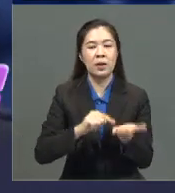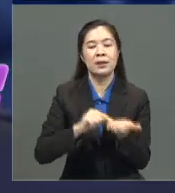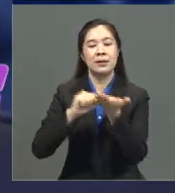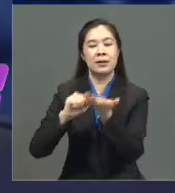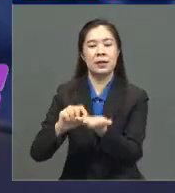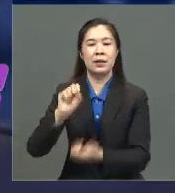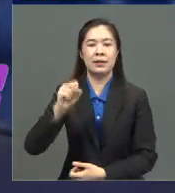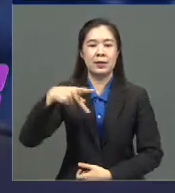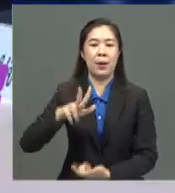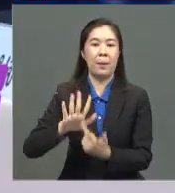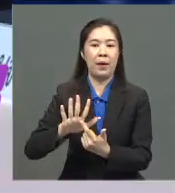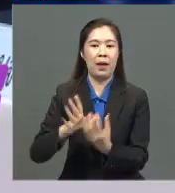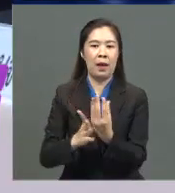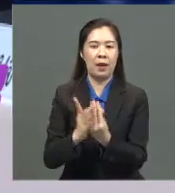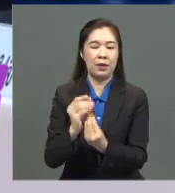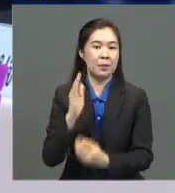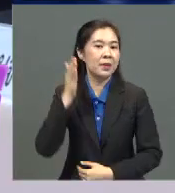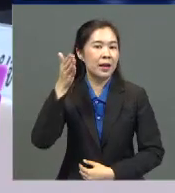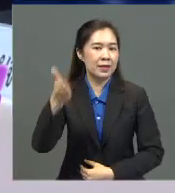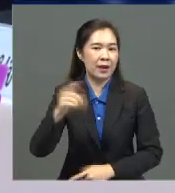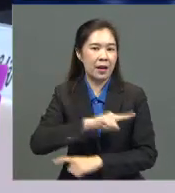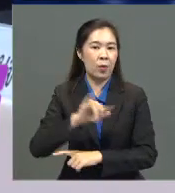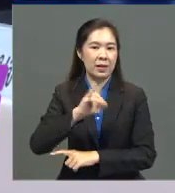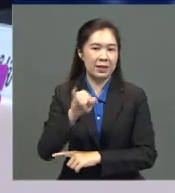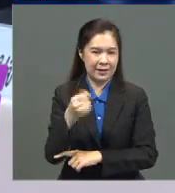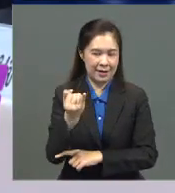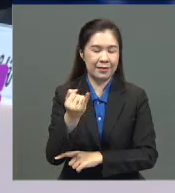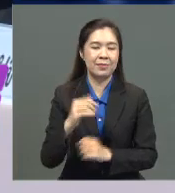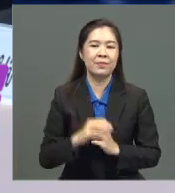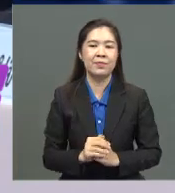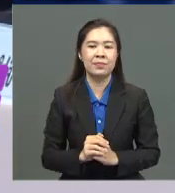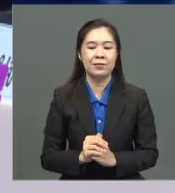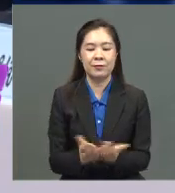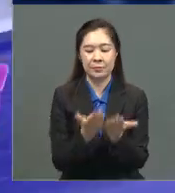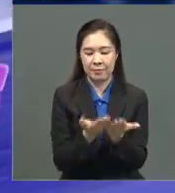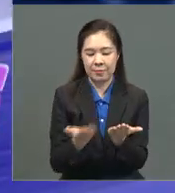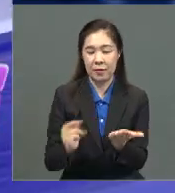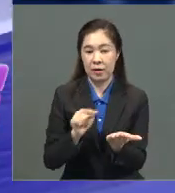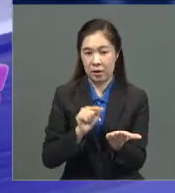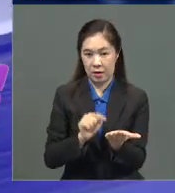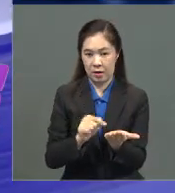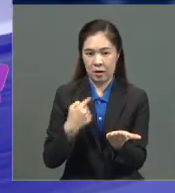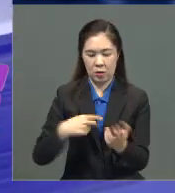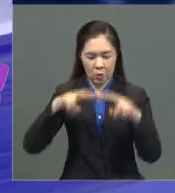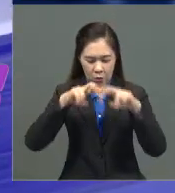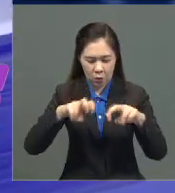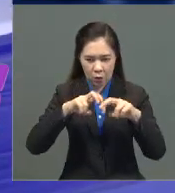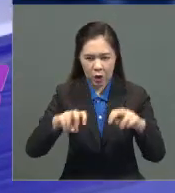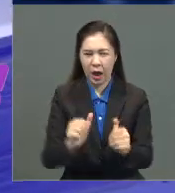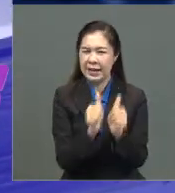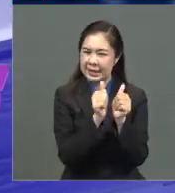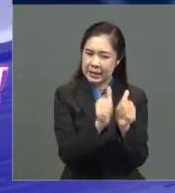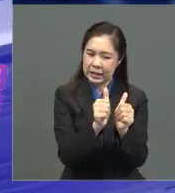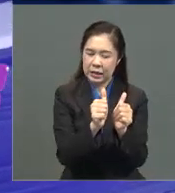สภาผู้แทนราษฎรในวันจันทร์ที่ 31สิงหาคมนี้พร้อมเปิดเผยเนื้อหารายงานจะเป็นผลการศึกษาข้อดี